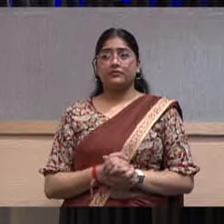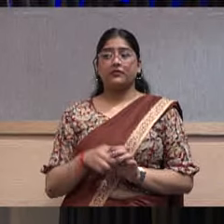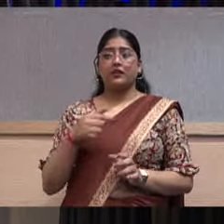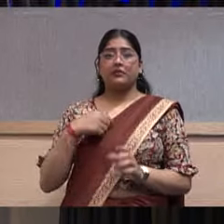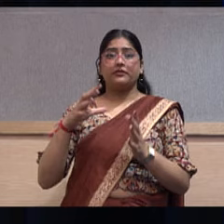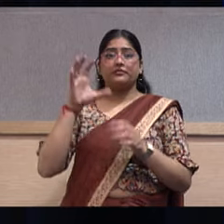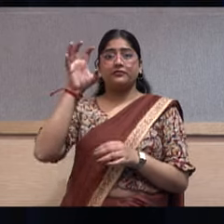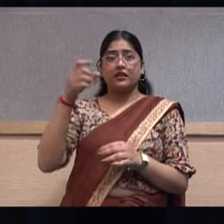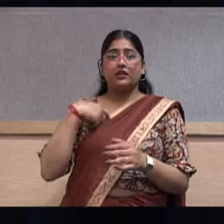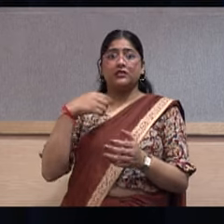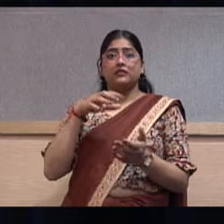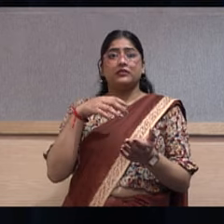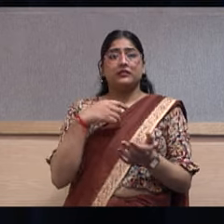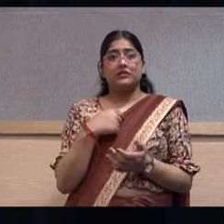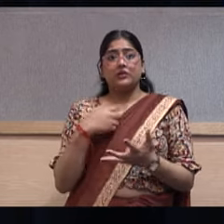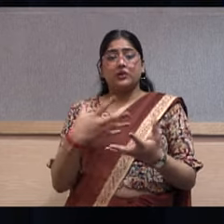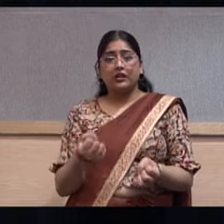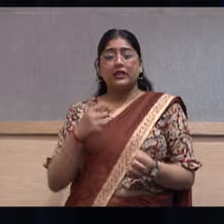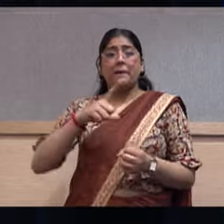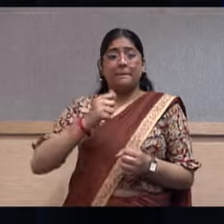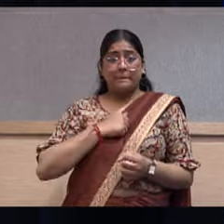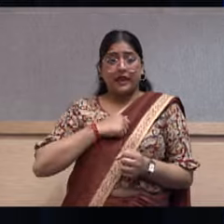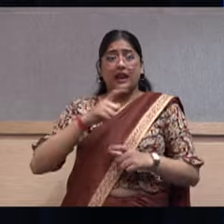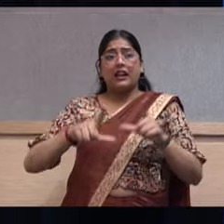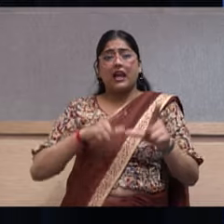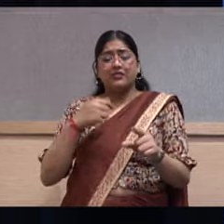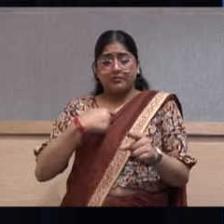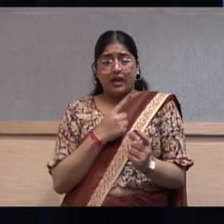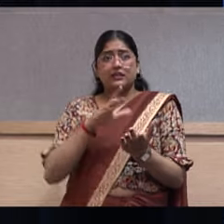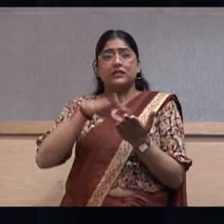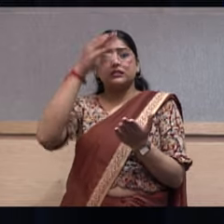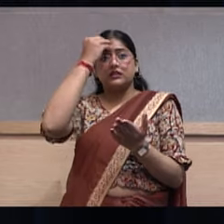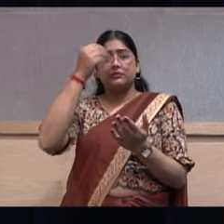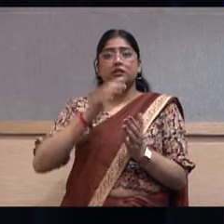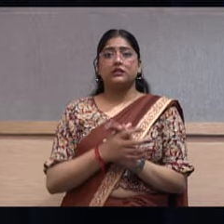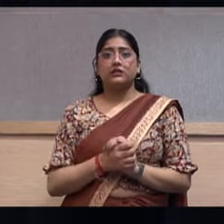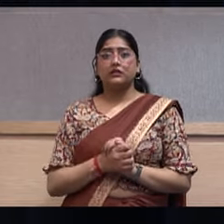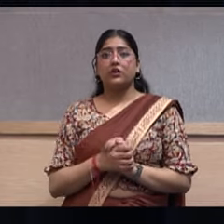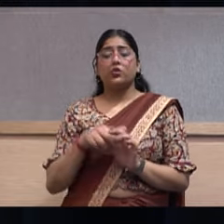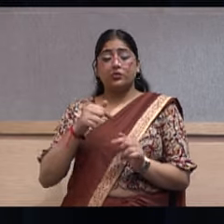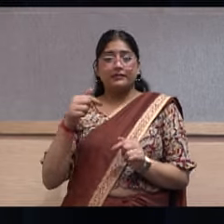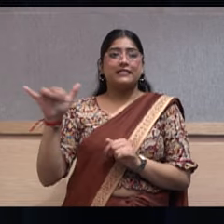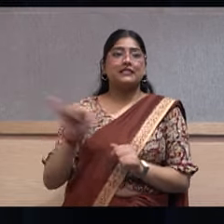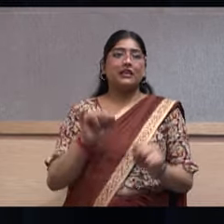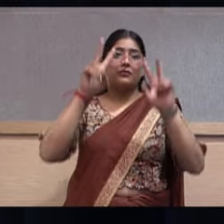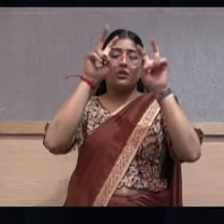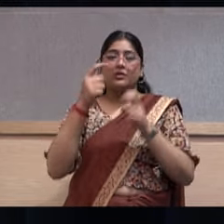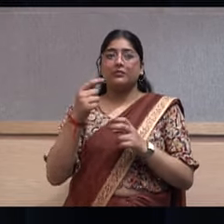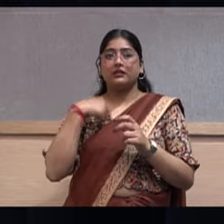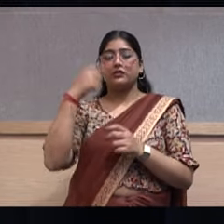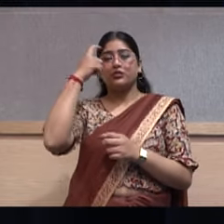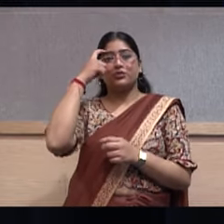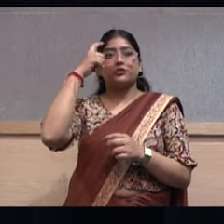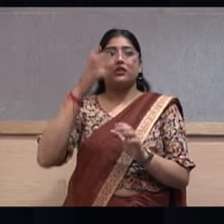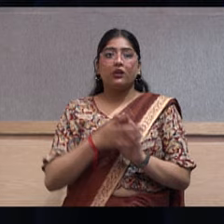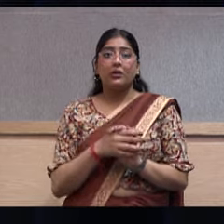प्रारंभिक सोच तो मेरे मातृभाषा की जो मेरे समझ है विषयों के बारे में उसके ऊपर मैं सोचता हूं मैं कभी हिंदी